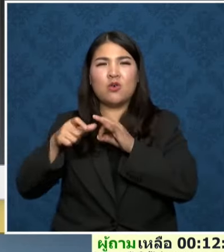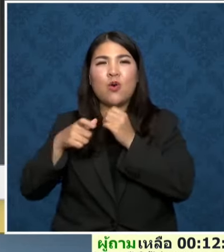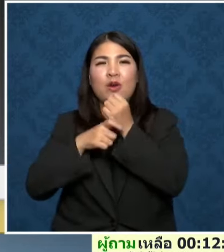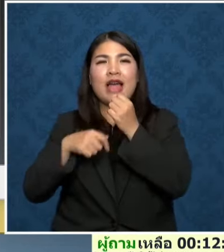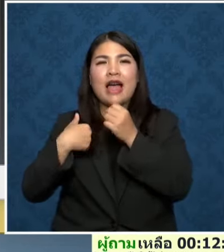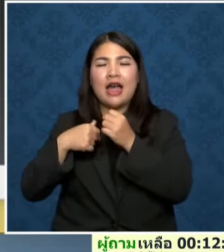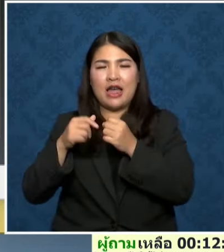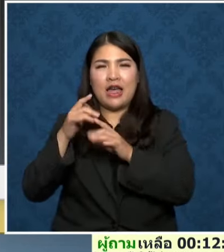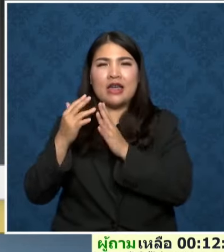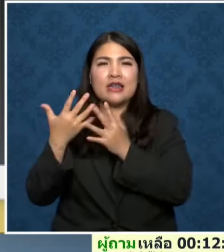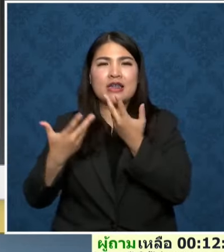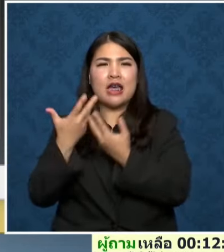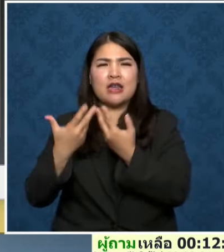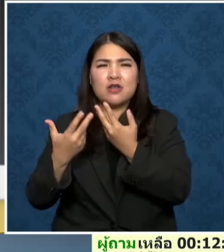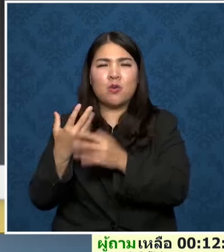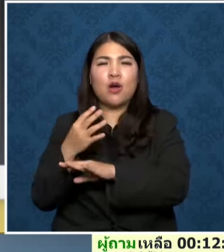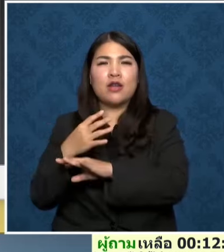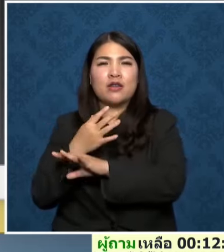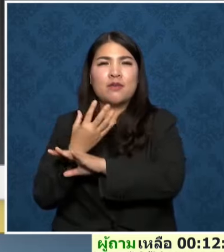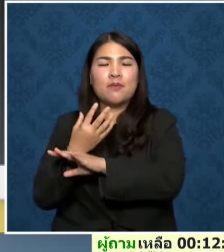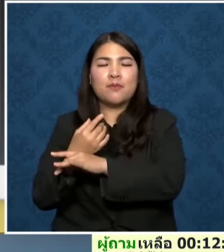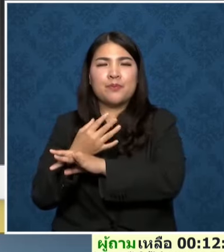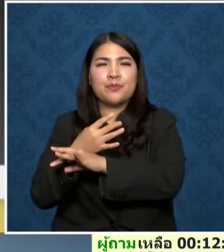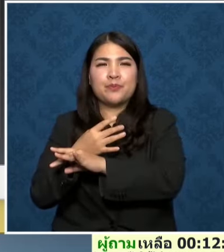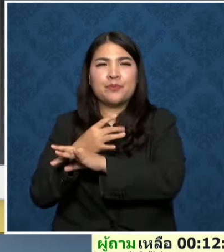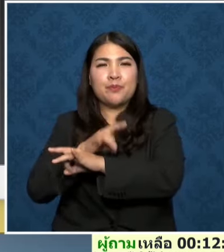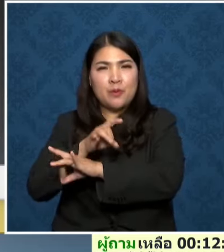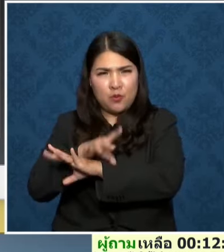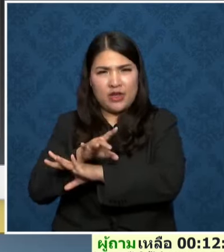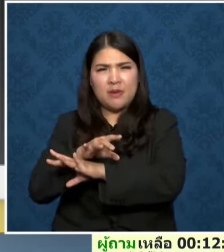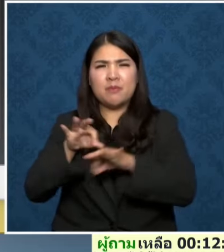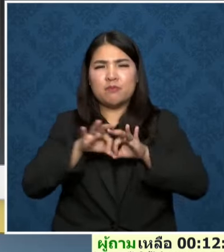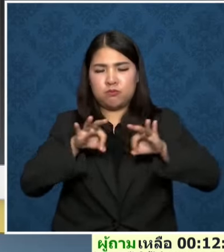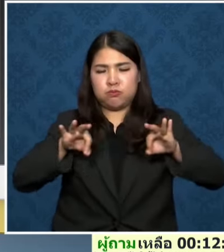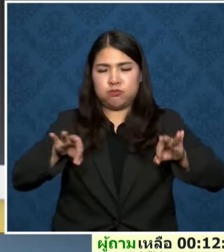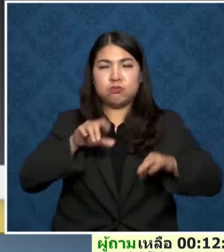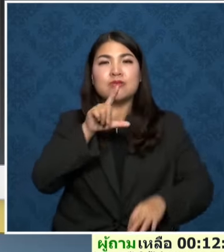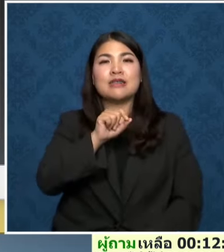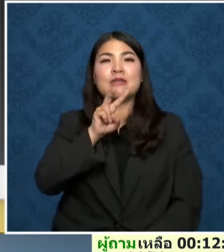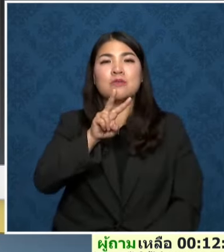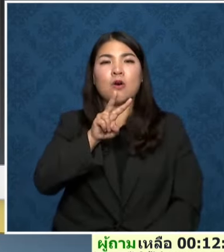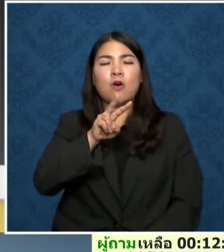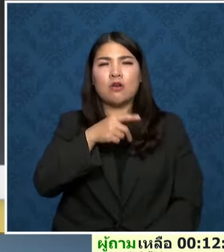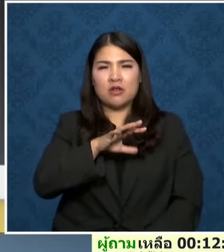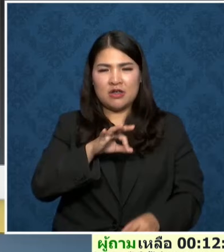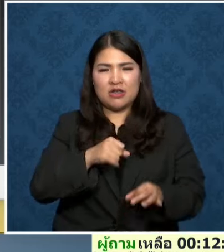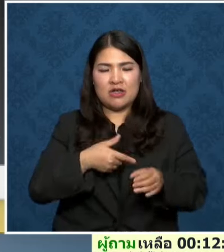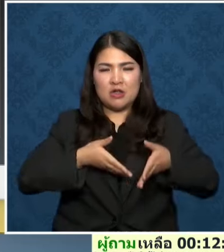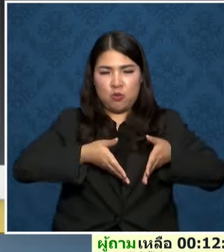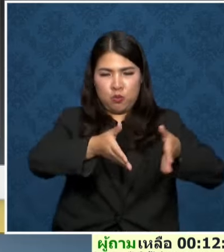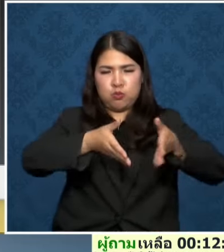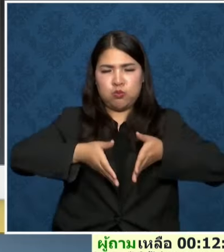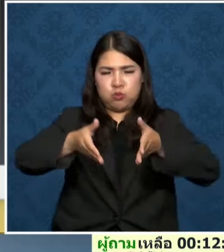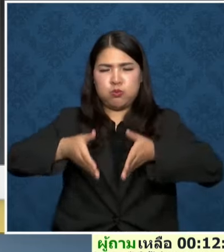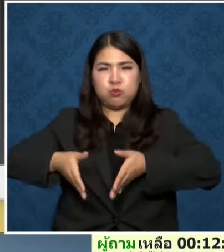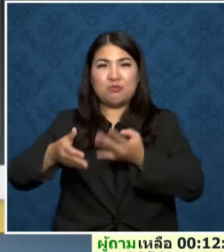บุรีวมระยะทางทั้งสิ้น 22 กิโลเมตรโดยประมาณนะคะ เส้นทางดงกล่าว เป็ทางขนาด 4 ช่องจราจร